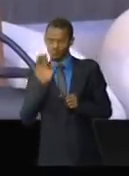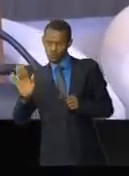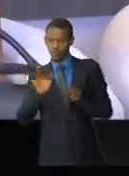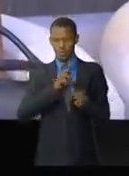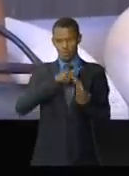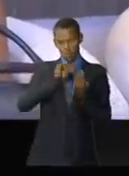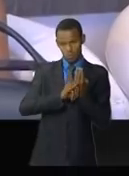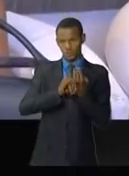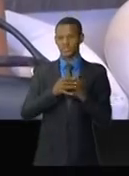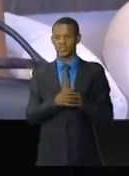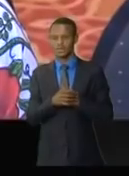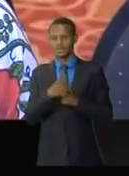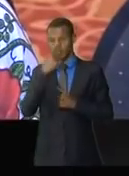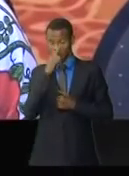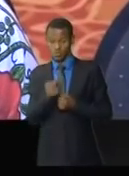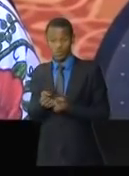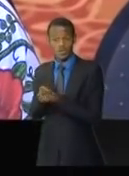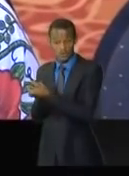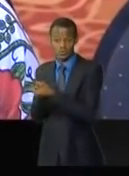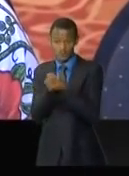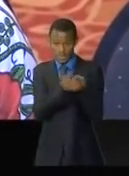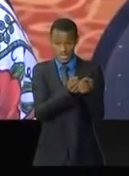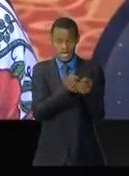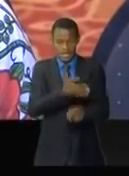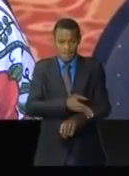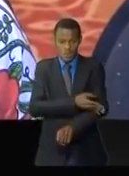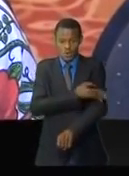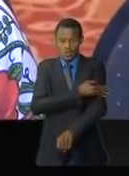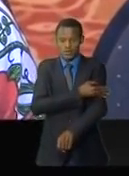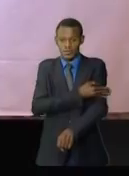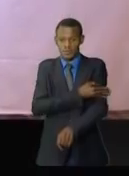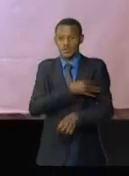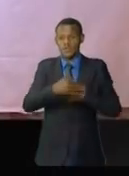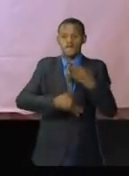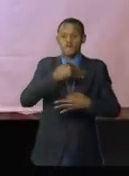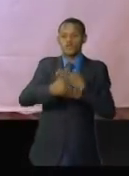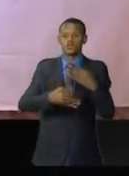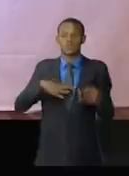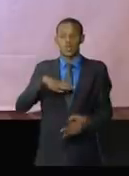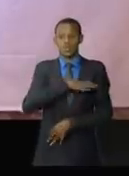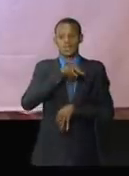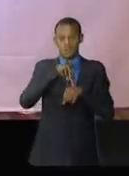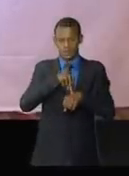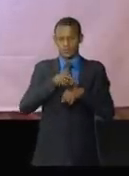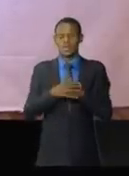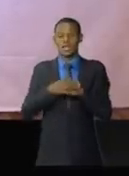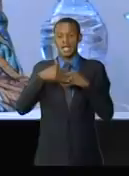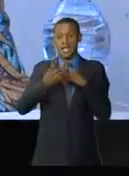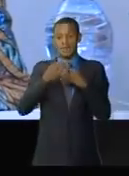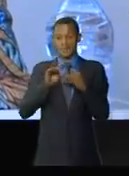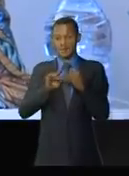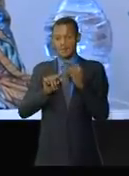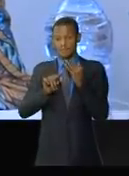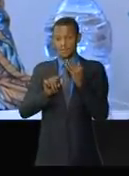à point nommé pour aider à améliorer le fonctionnement du comité national. La VEPM du plan Élisée Mounembwe attend de